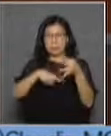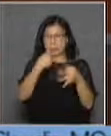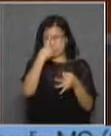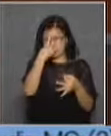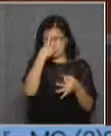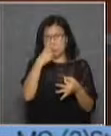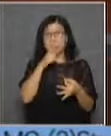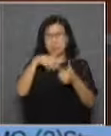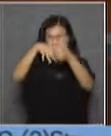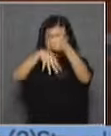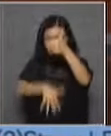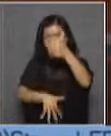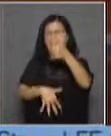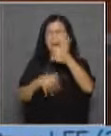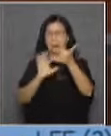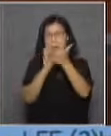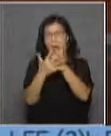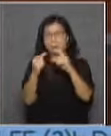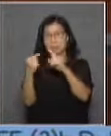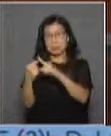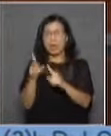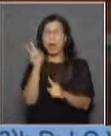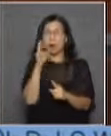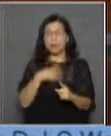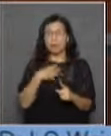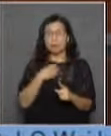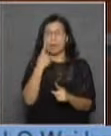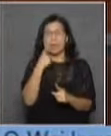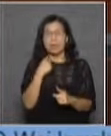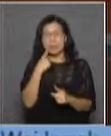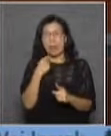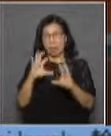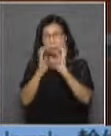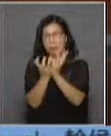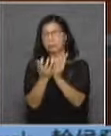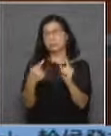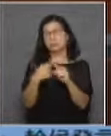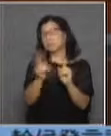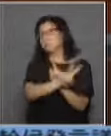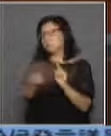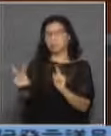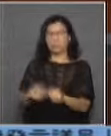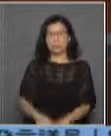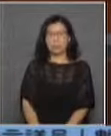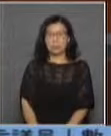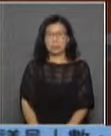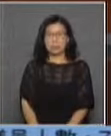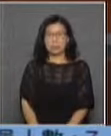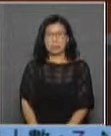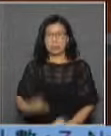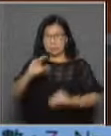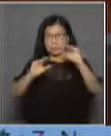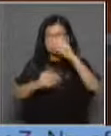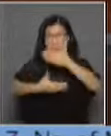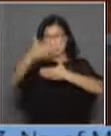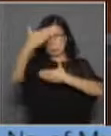手下呢一班，俾人一个感觉就系一个贪腐嘅集团。咁你出现呢个短裝事件，